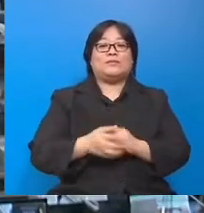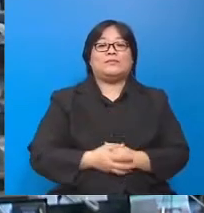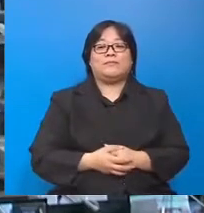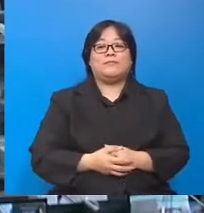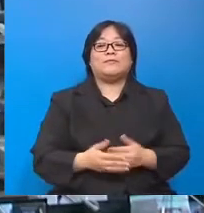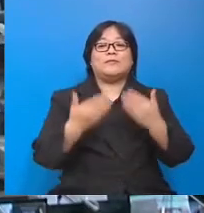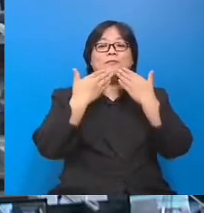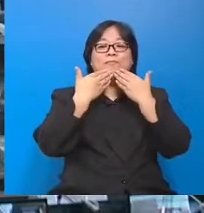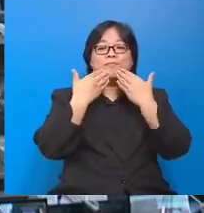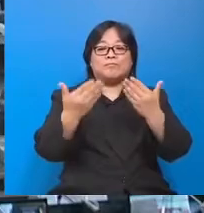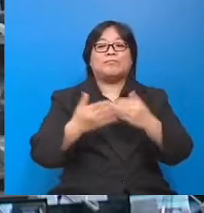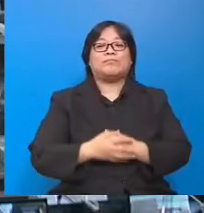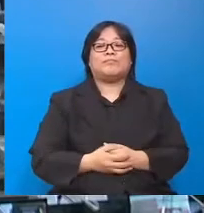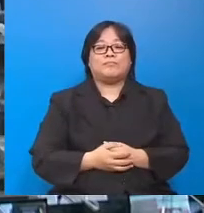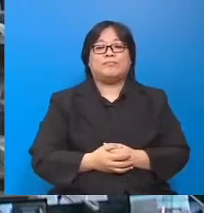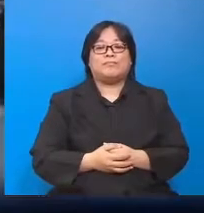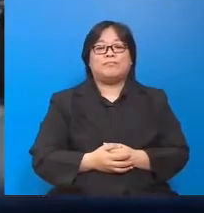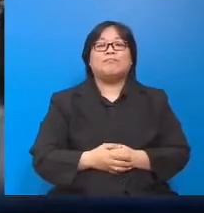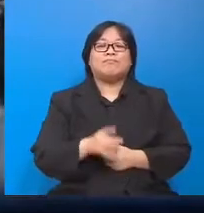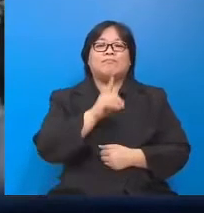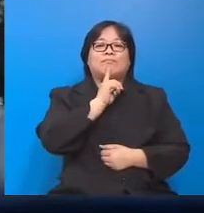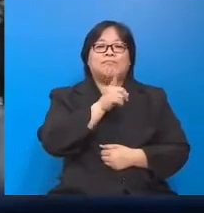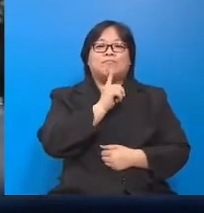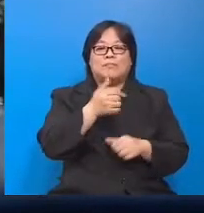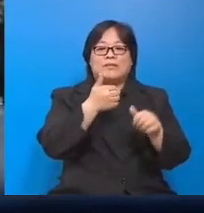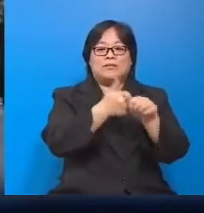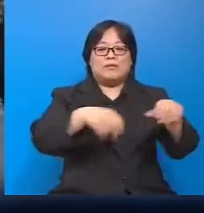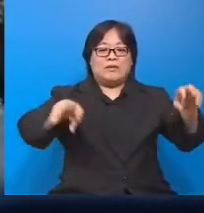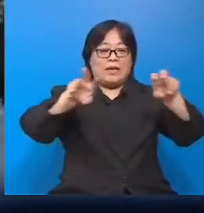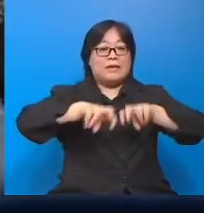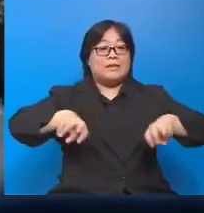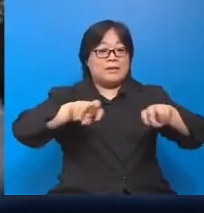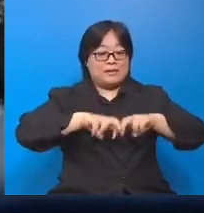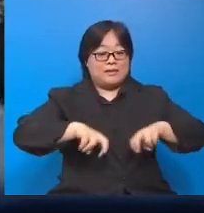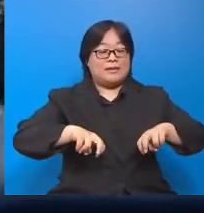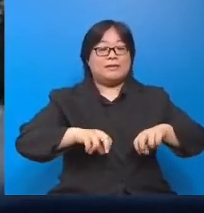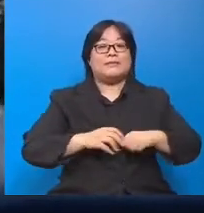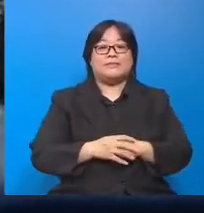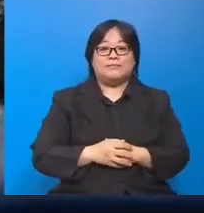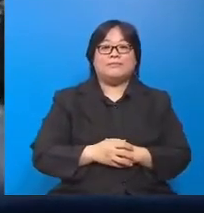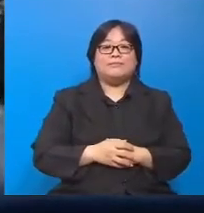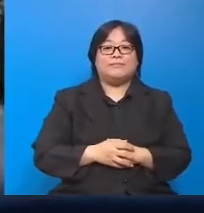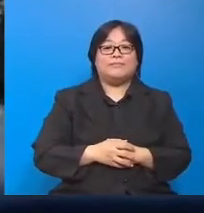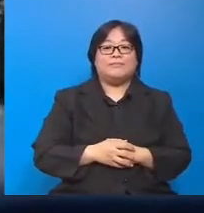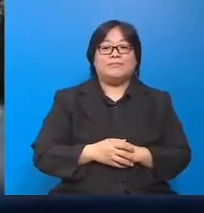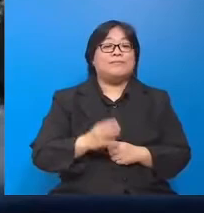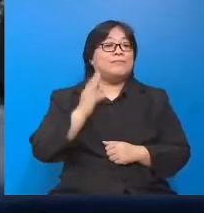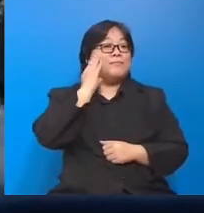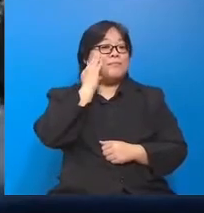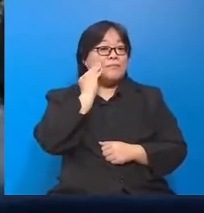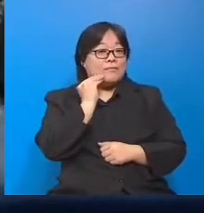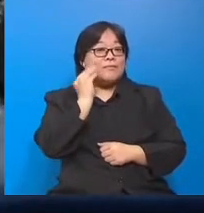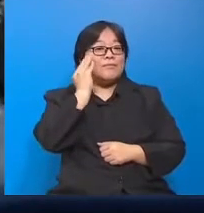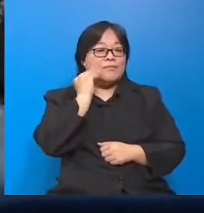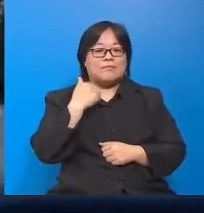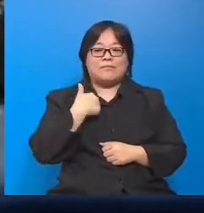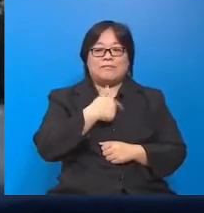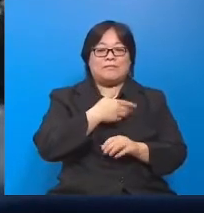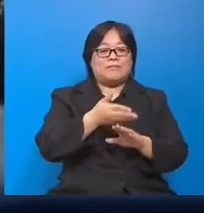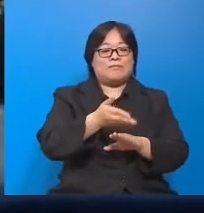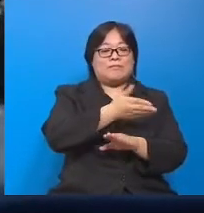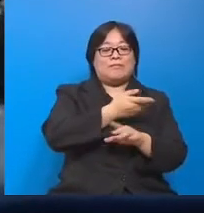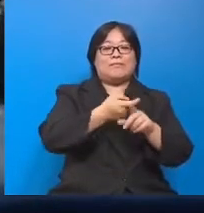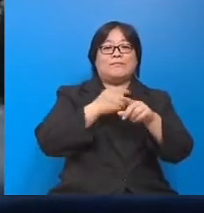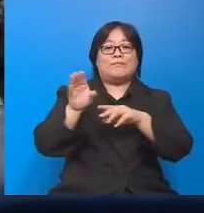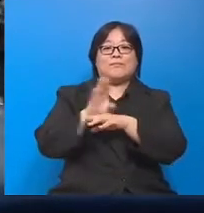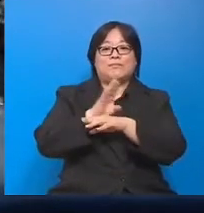lagi masih yang rumit memang mengikut kajian yang telah dibuat ada ataupun pengalaman yang telah kita dapat tidak